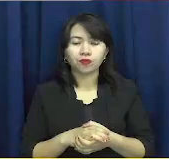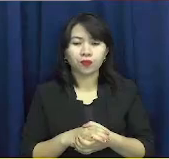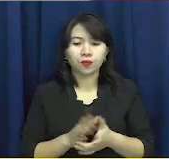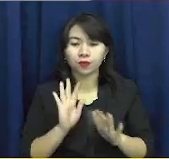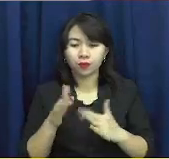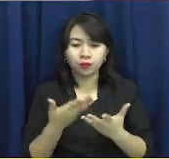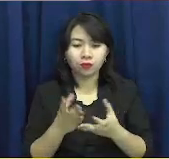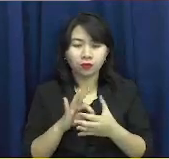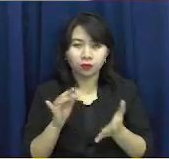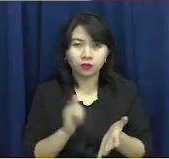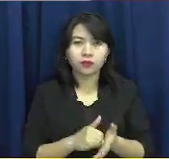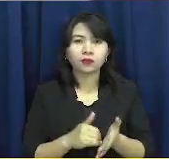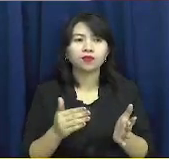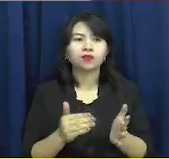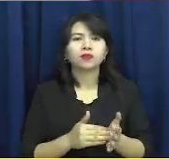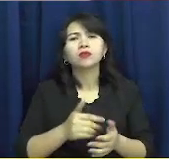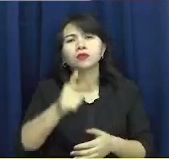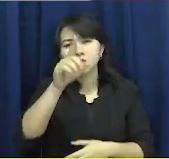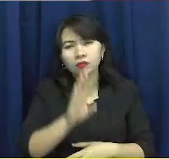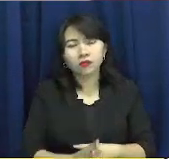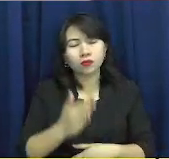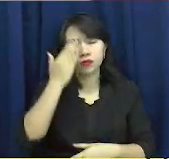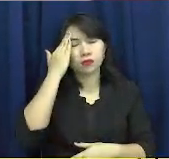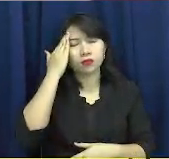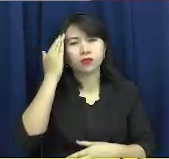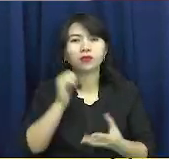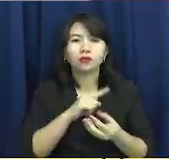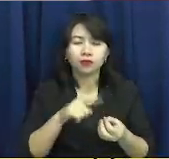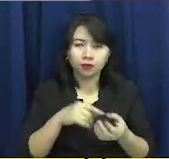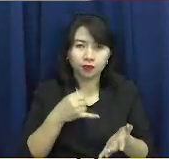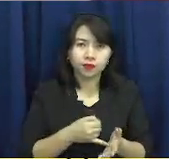yan, dadagdag na lang. Alam na ng Diyos yan. Kumbaga sabi ng Diyos, huwag mo